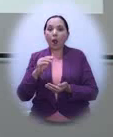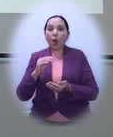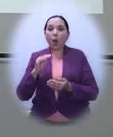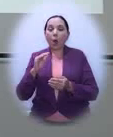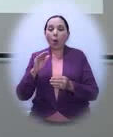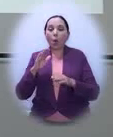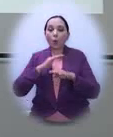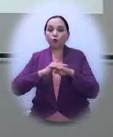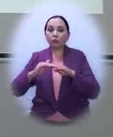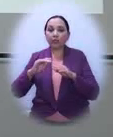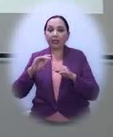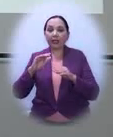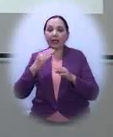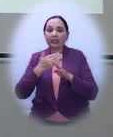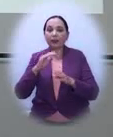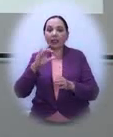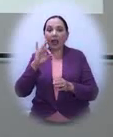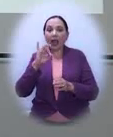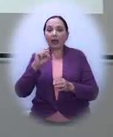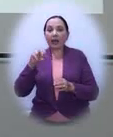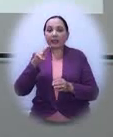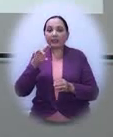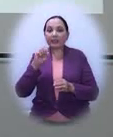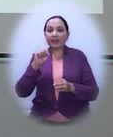qismiga radiator o'rnatilgan bo'lib,